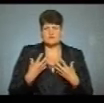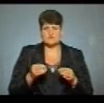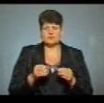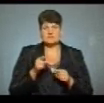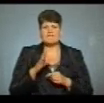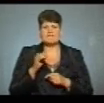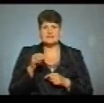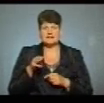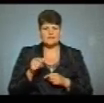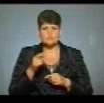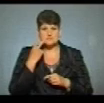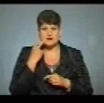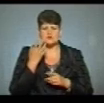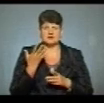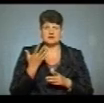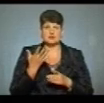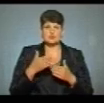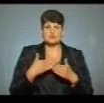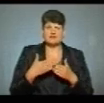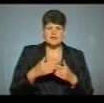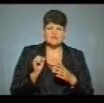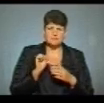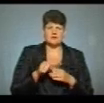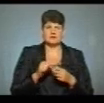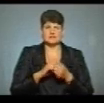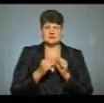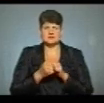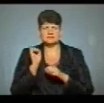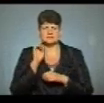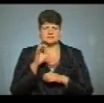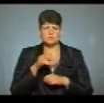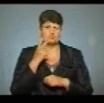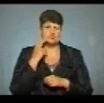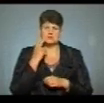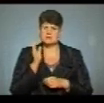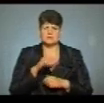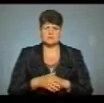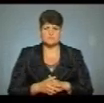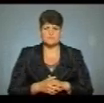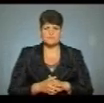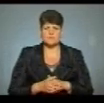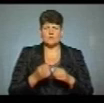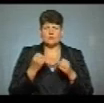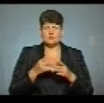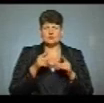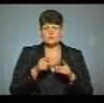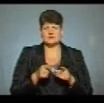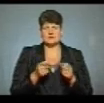вічно якісь істерики були, постійно чи двері вибивав, чи вікна камінці кидав, ну тут постійно таке. Ну, вона просто його